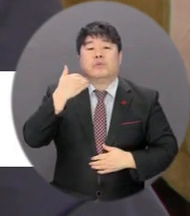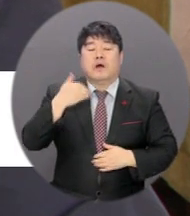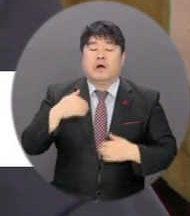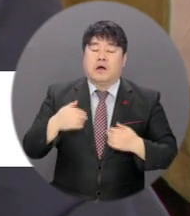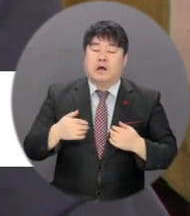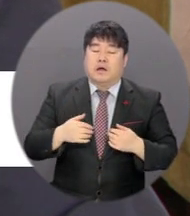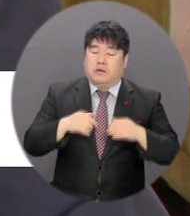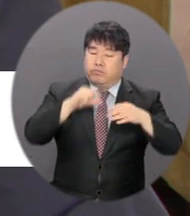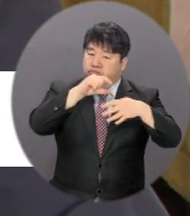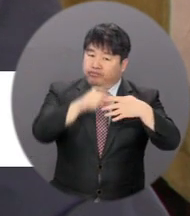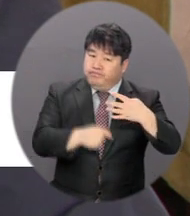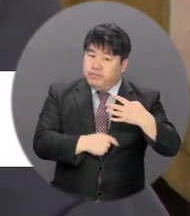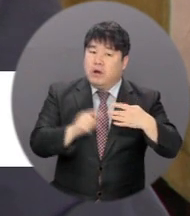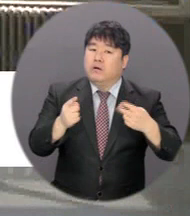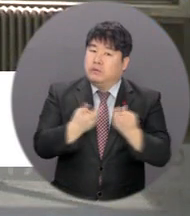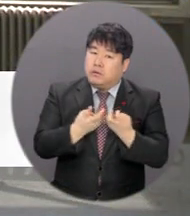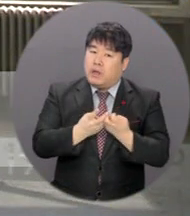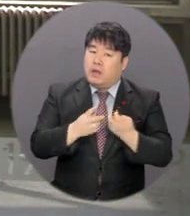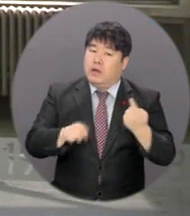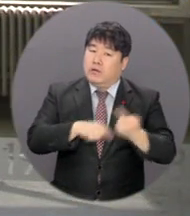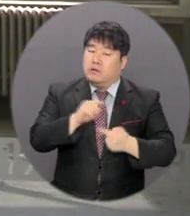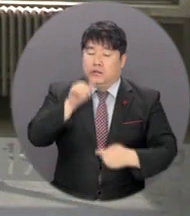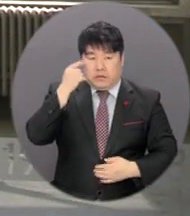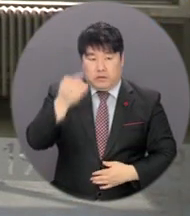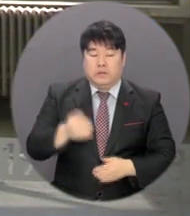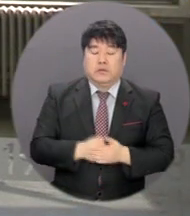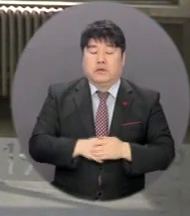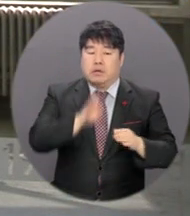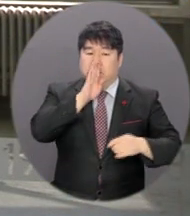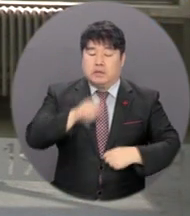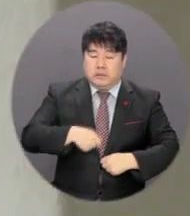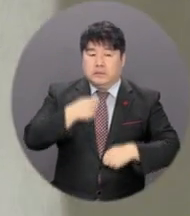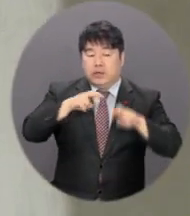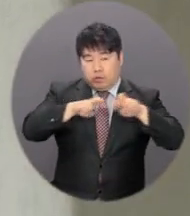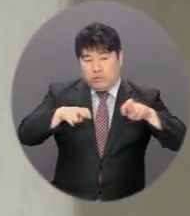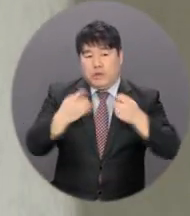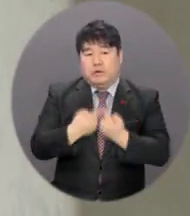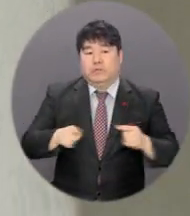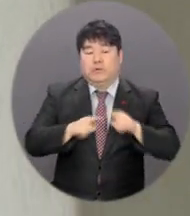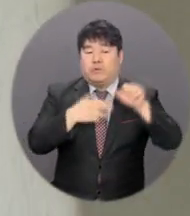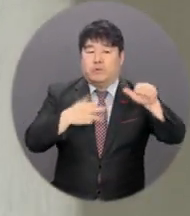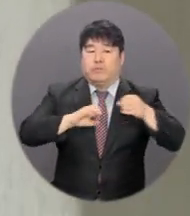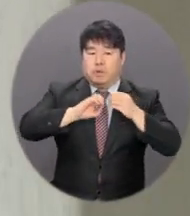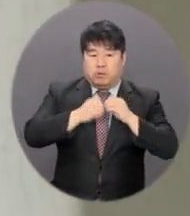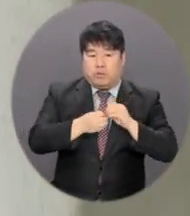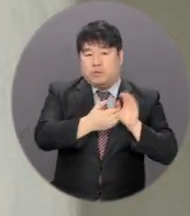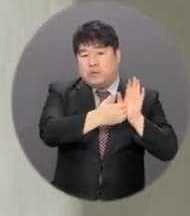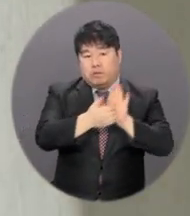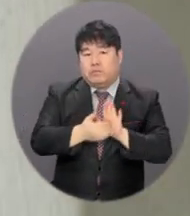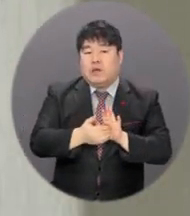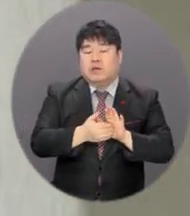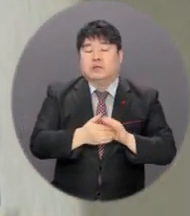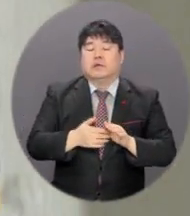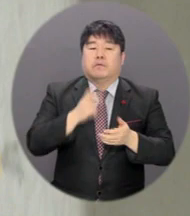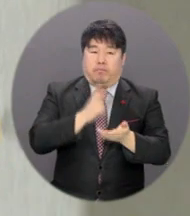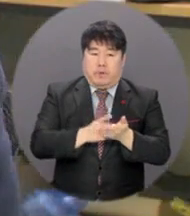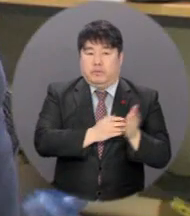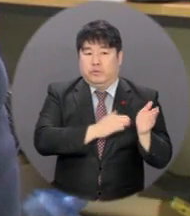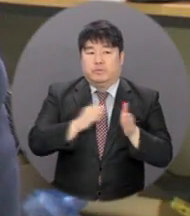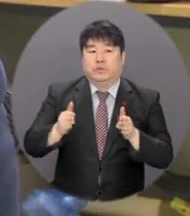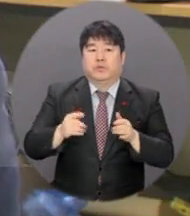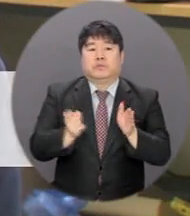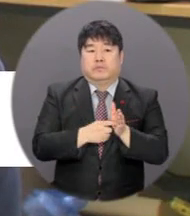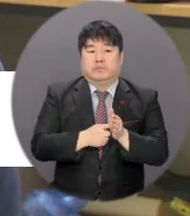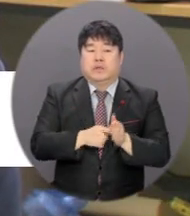작동하고 있었는가라는 부분들은 진상규명과 함께 5.18 왜곡을 막을 제도 마련도 시급합니다.